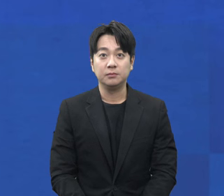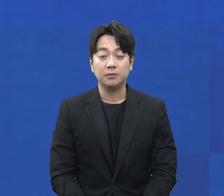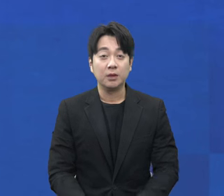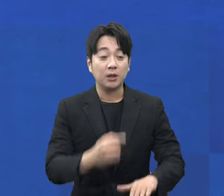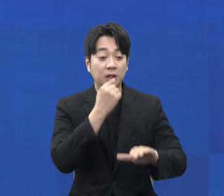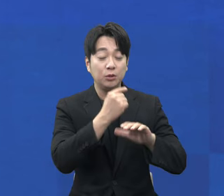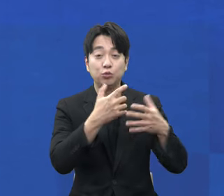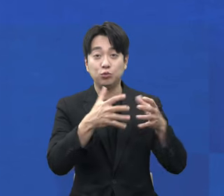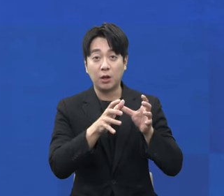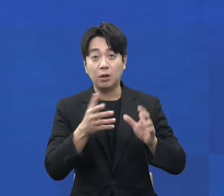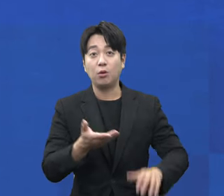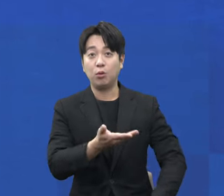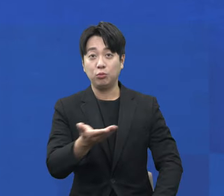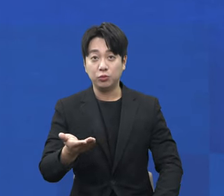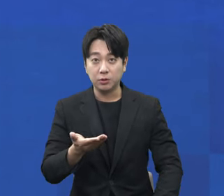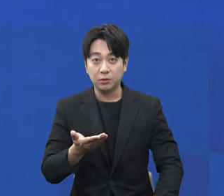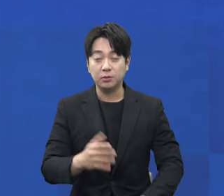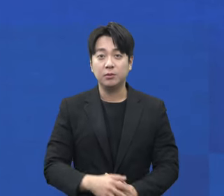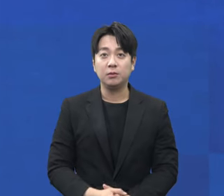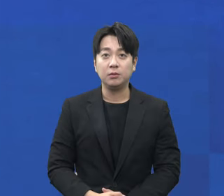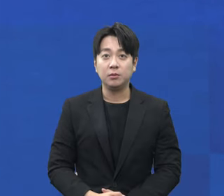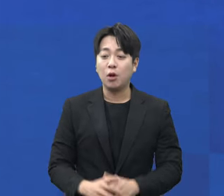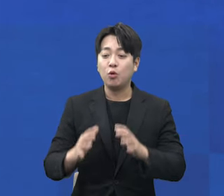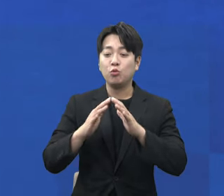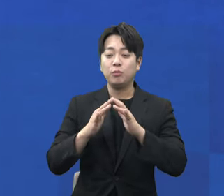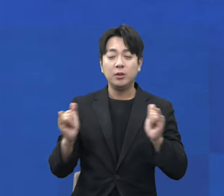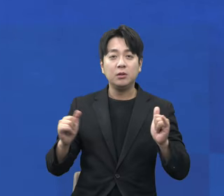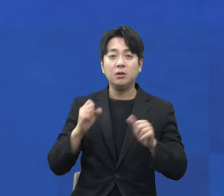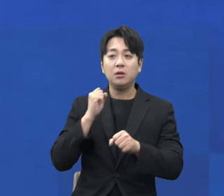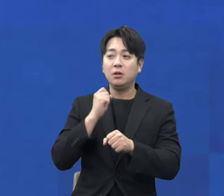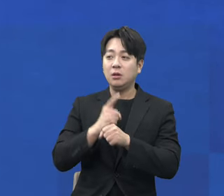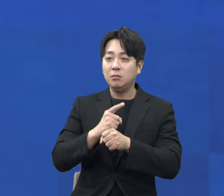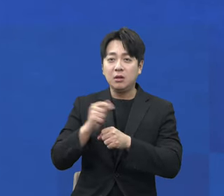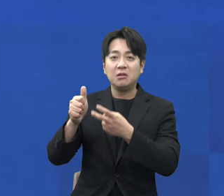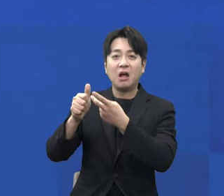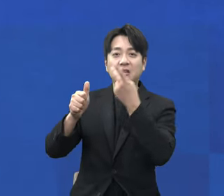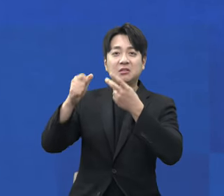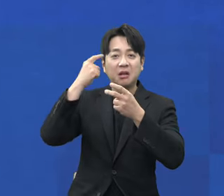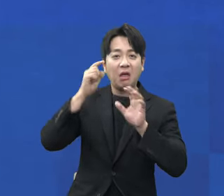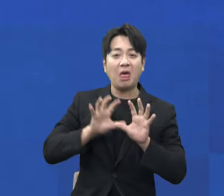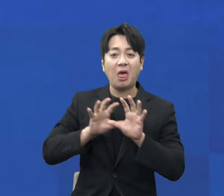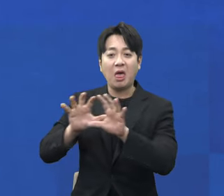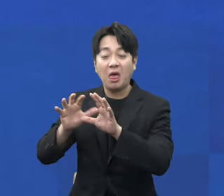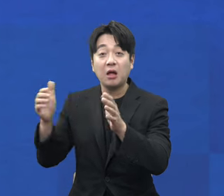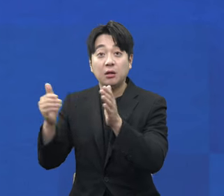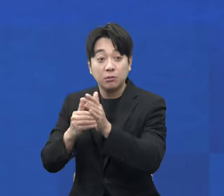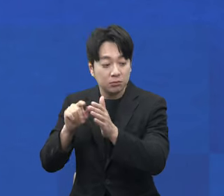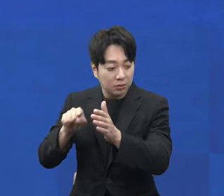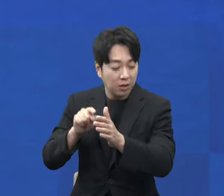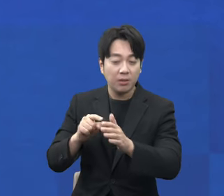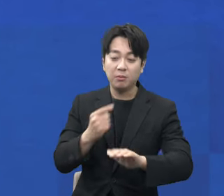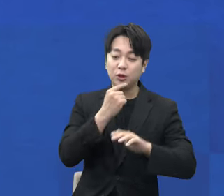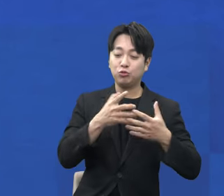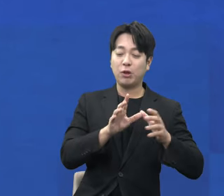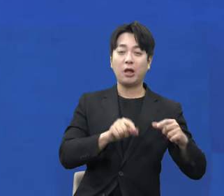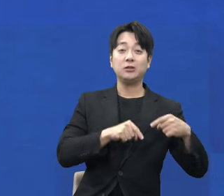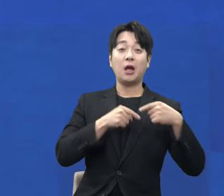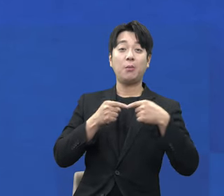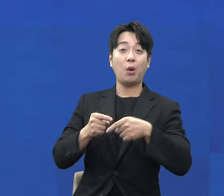민주당은 이번에도 국민들이 밥상 다 차려놓으면 숟가락 얹겠다라는 말에 다름